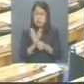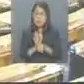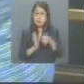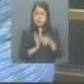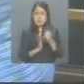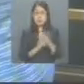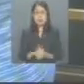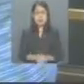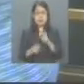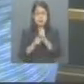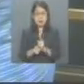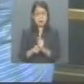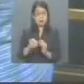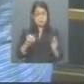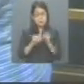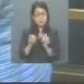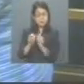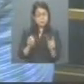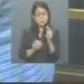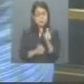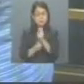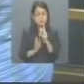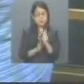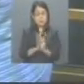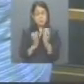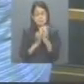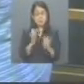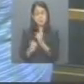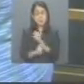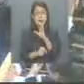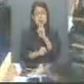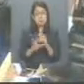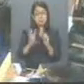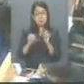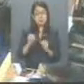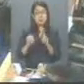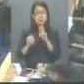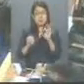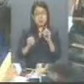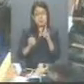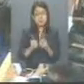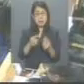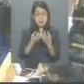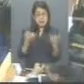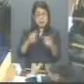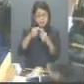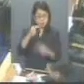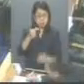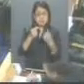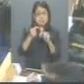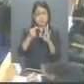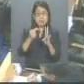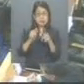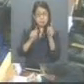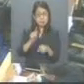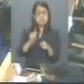ร่างกฎหมายในรัฐธรรมนูญปี 2550 มาตรา 291 โดยแยกย่อยเป็น17ประเด็นหรือว่า17ทับด้วยกัน